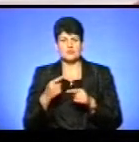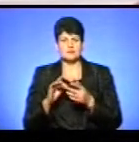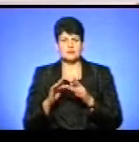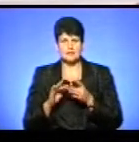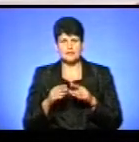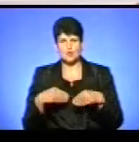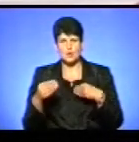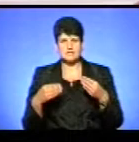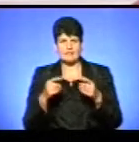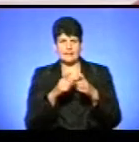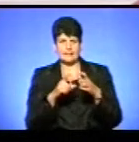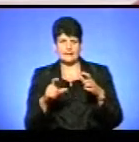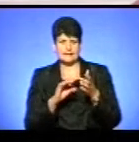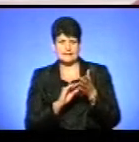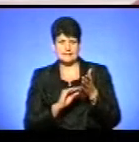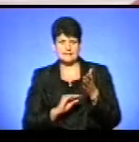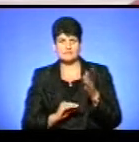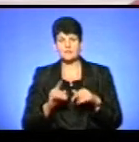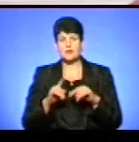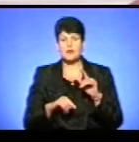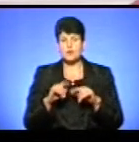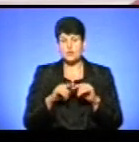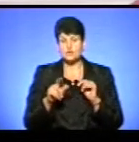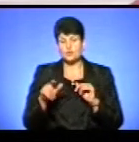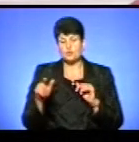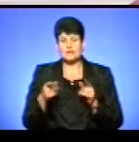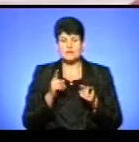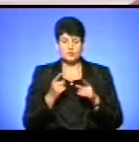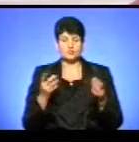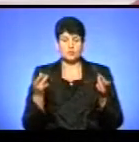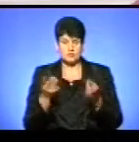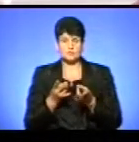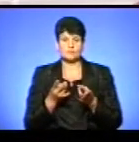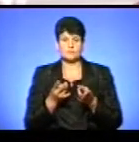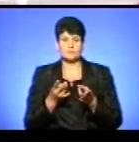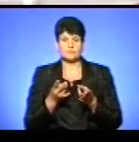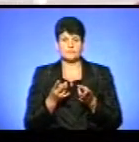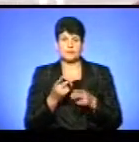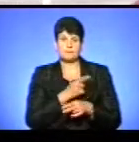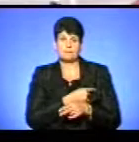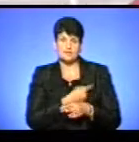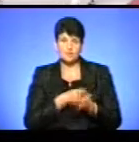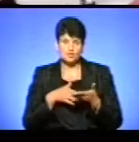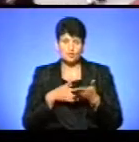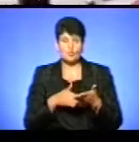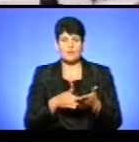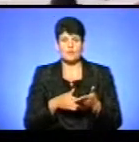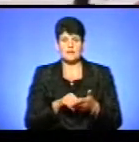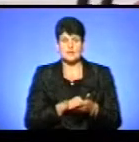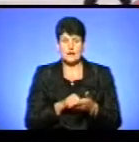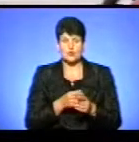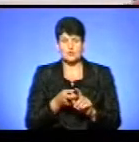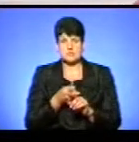також роздавали листівки і родичі людей, які дійсно потребують медичної допомоги,